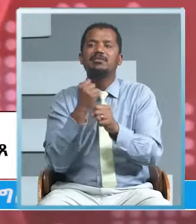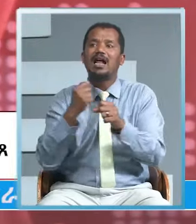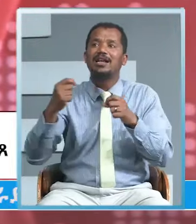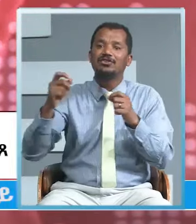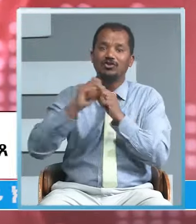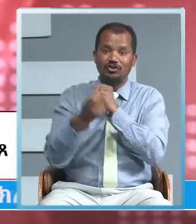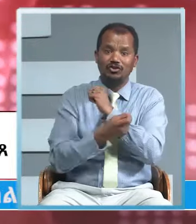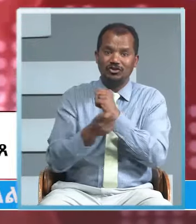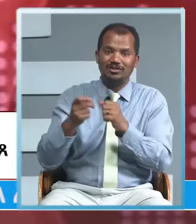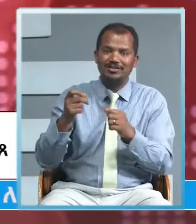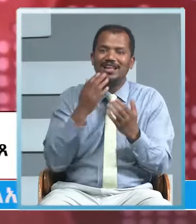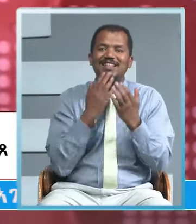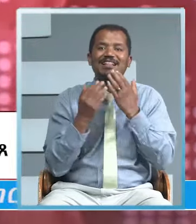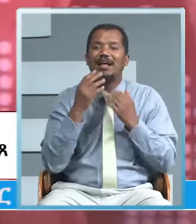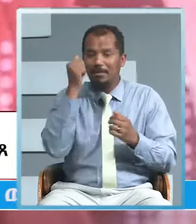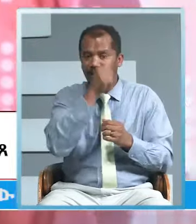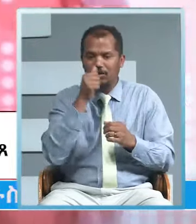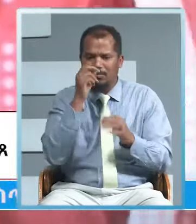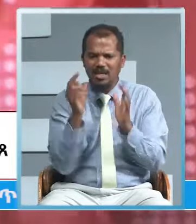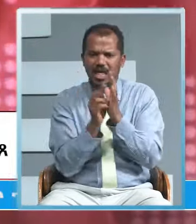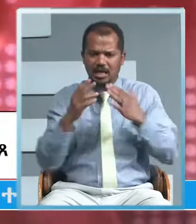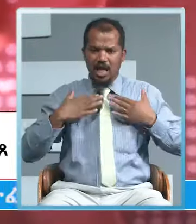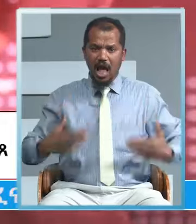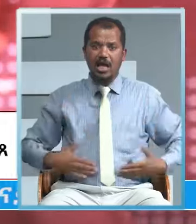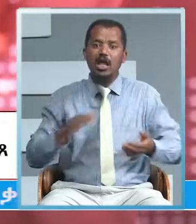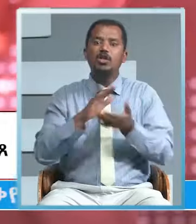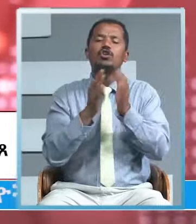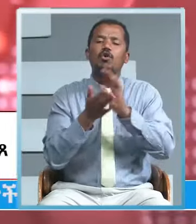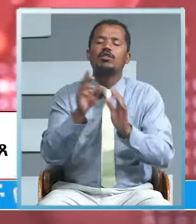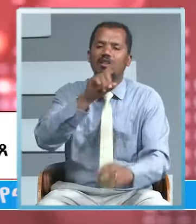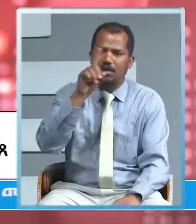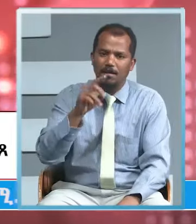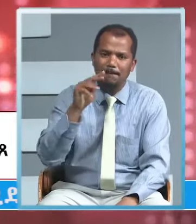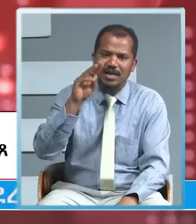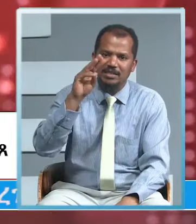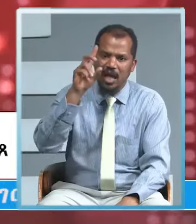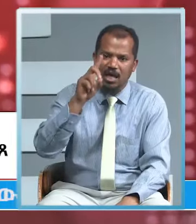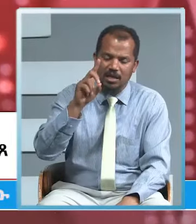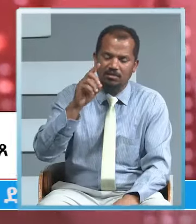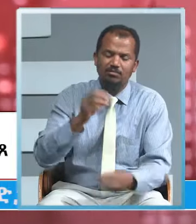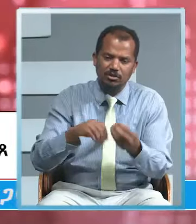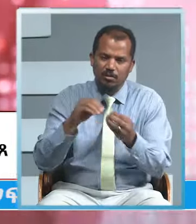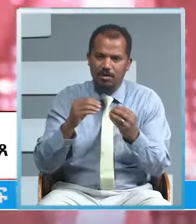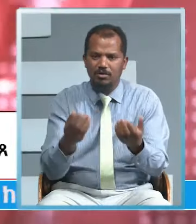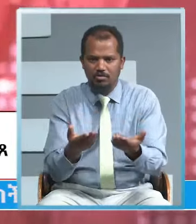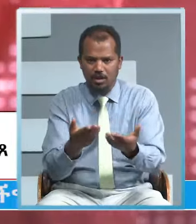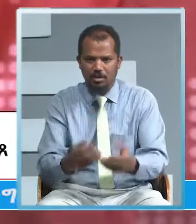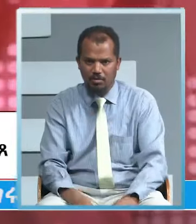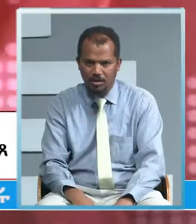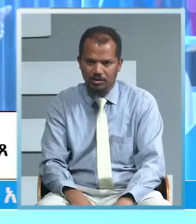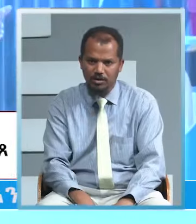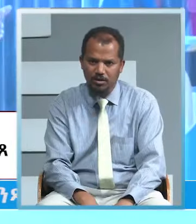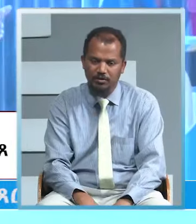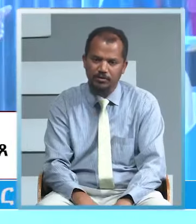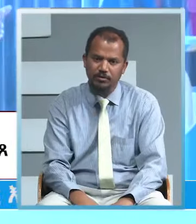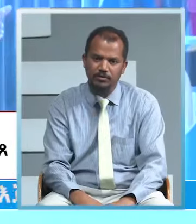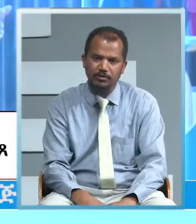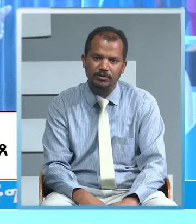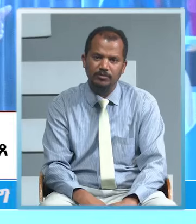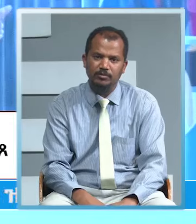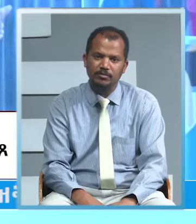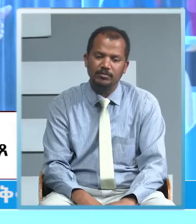ድርጅት ድንጋጌዎች የተጣጣመ በኢትዮጵያ የህግ አካል እንዲሆኑም ተጠይቋል። መሳይ ገዛኝ ተጨማሪውን ታቀርባለች።